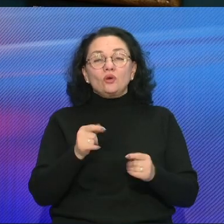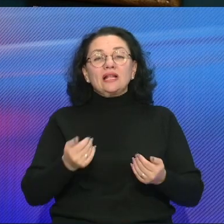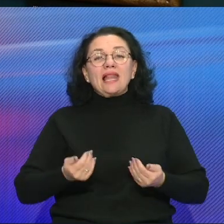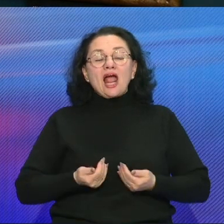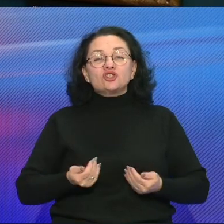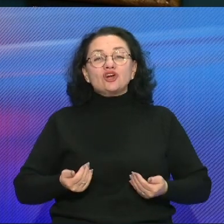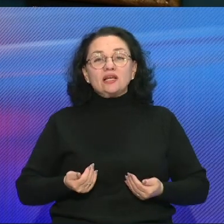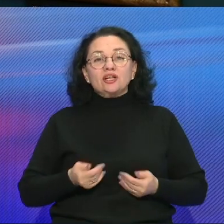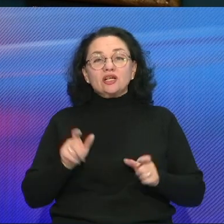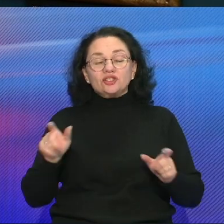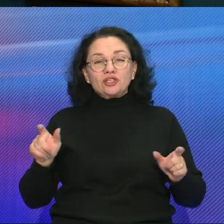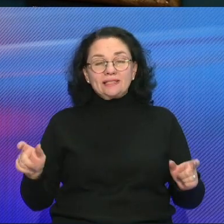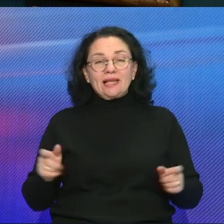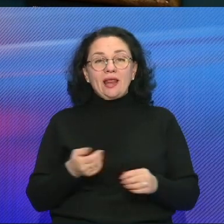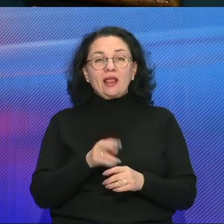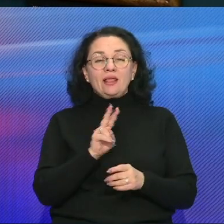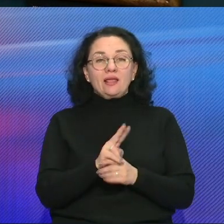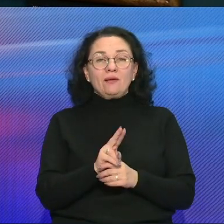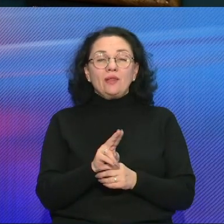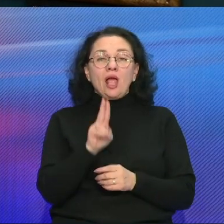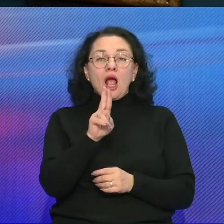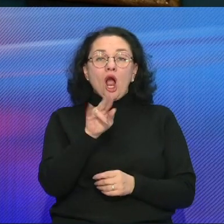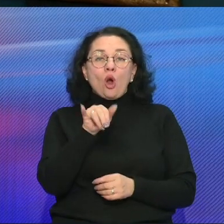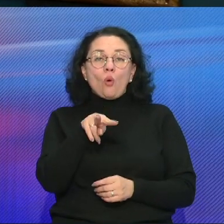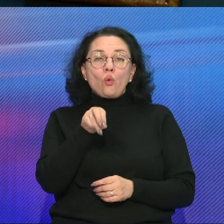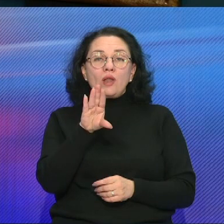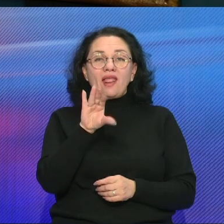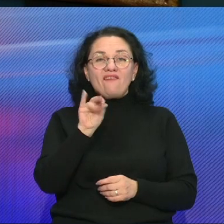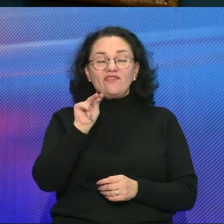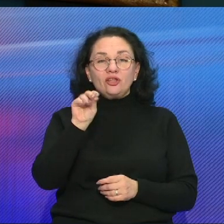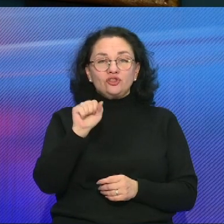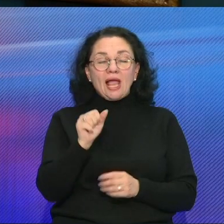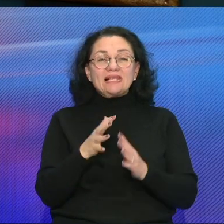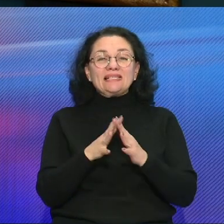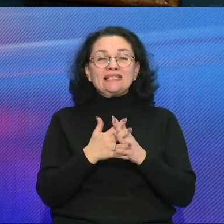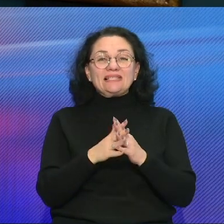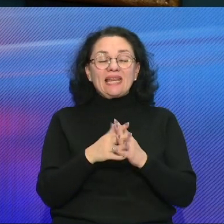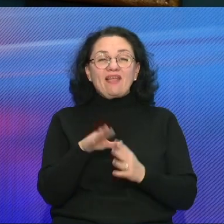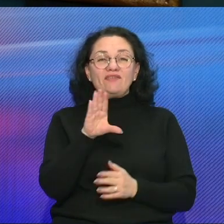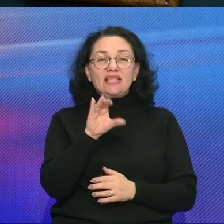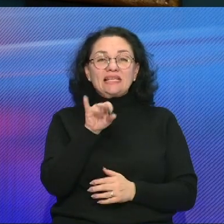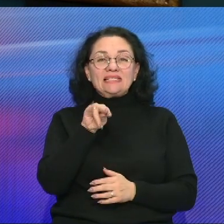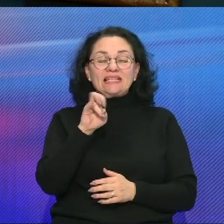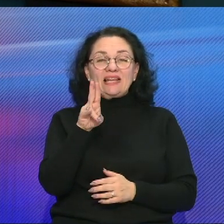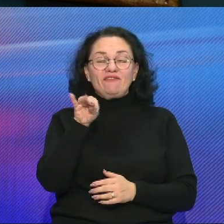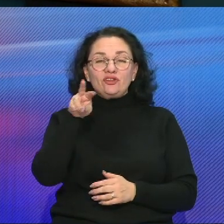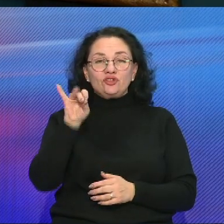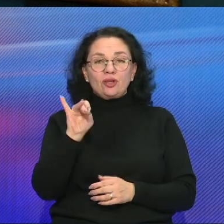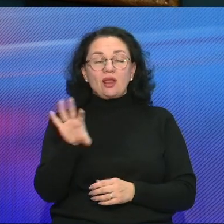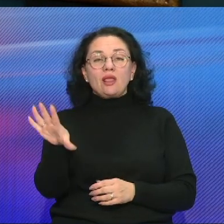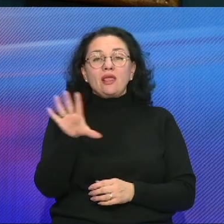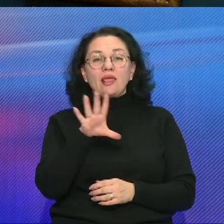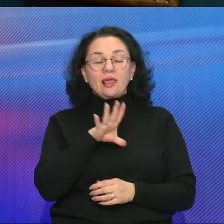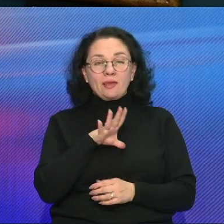што Ісідара Матвеева Акулевіча з вёскі Сілевічы, і зроблена было